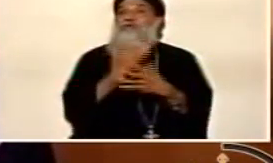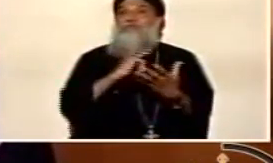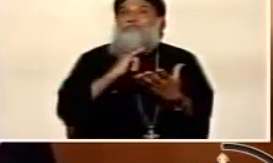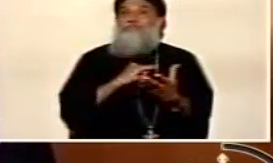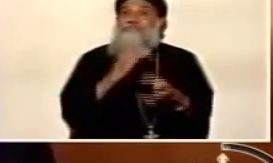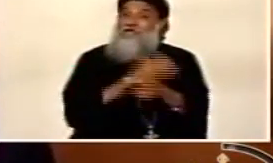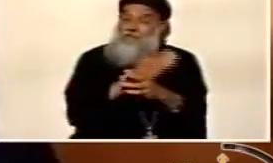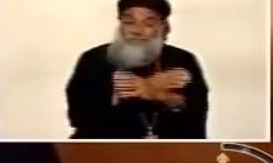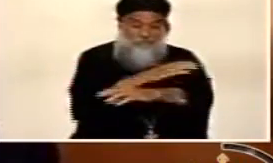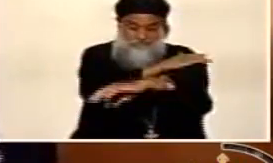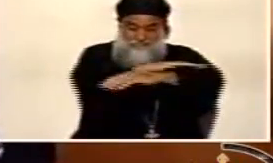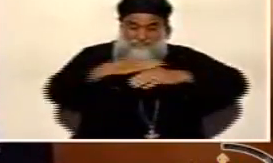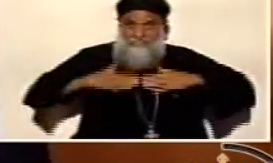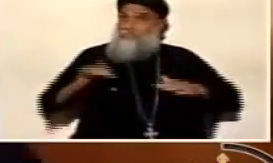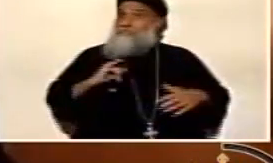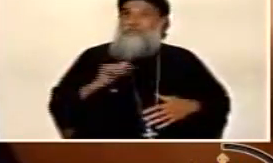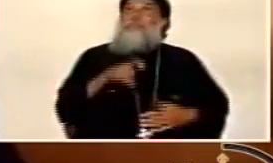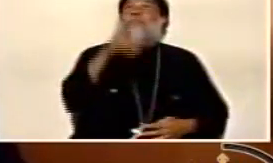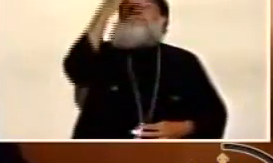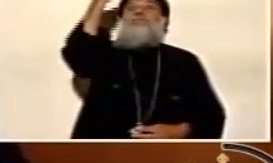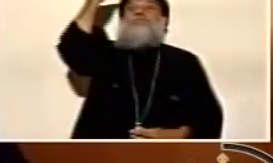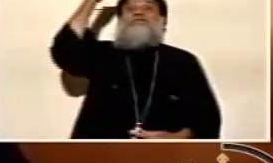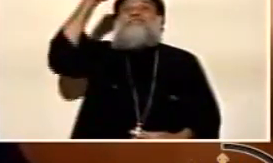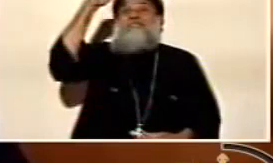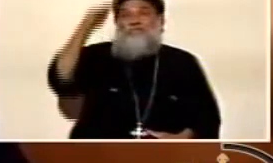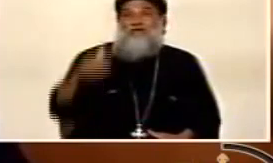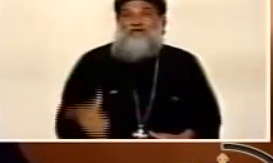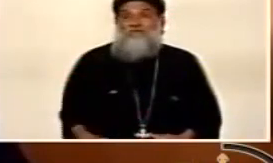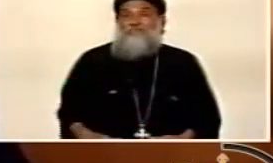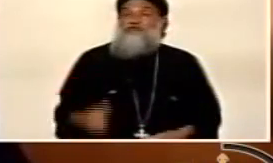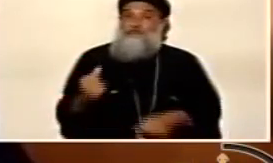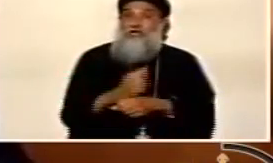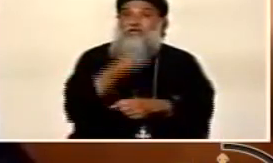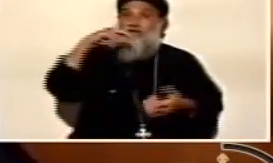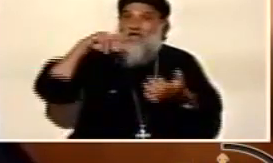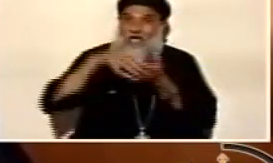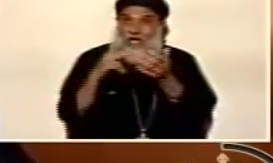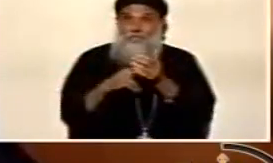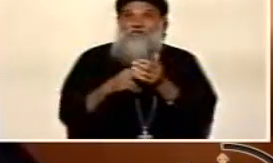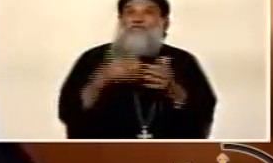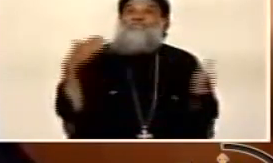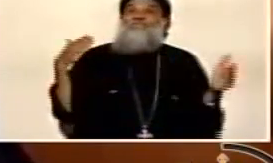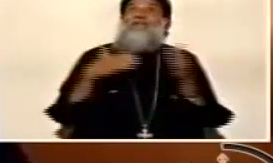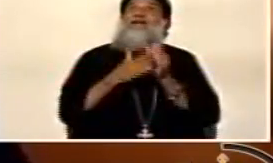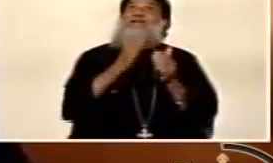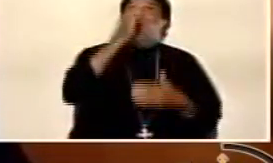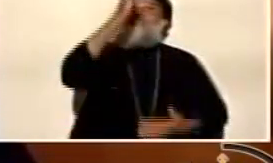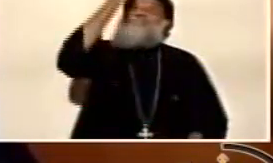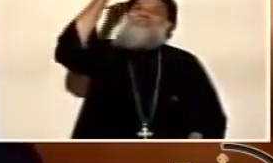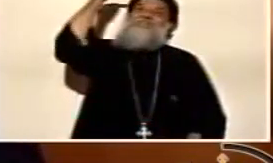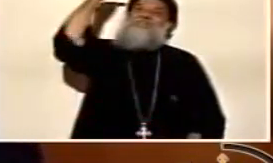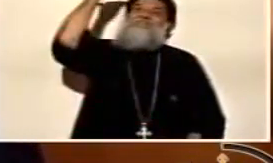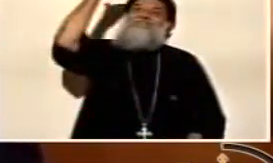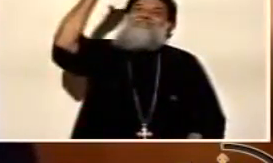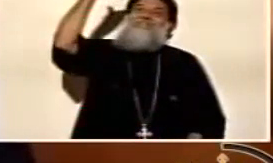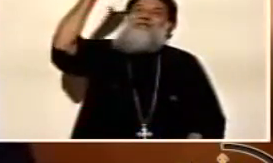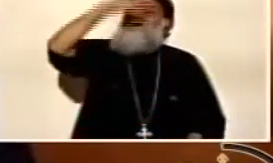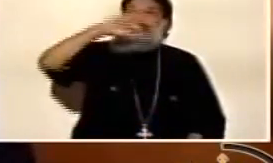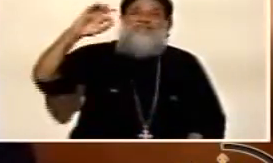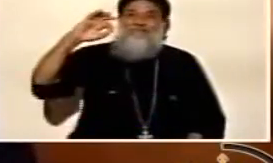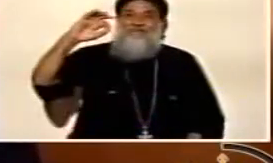يعني سلسلة من الأعمال ولا يكل، يستمر باستمرار.